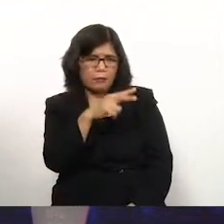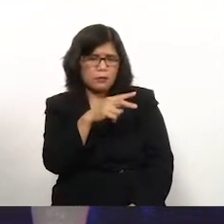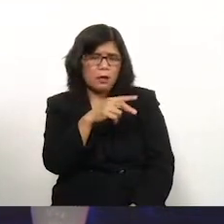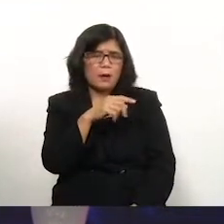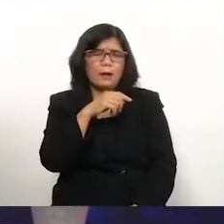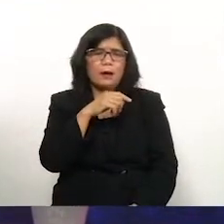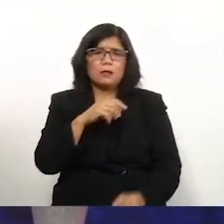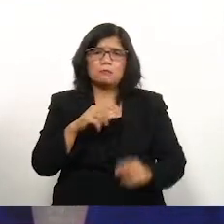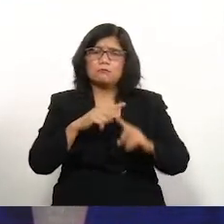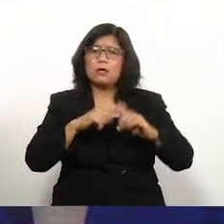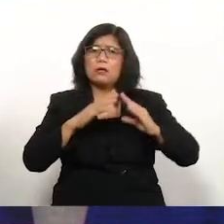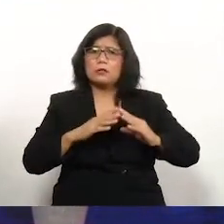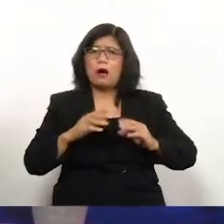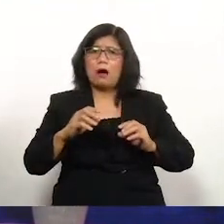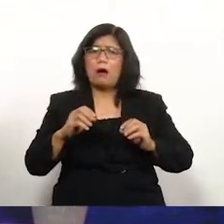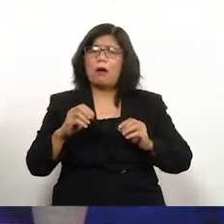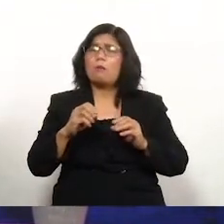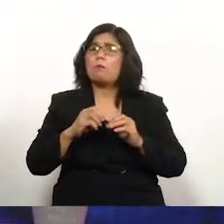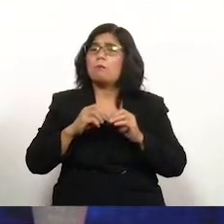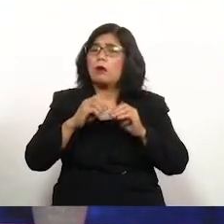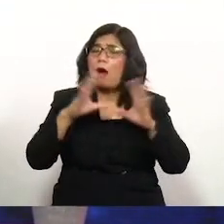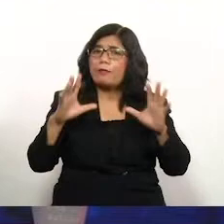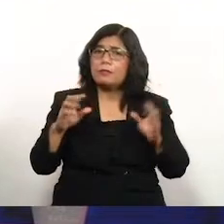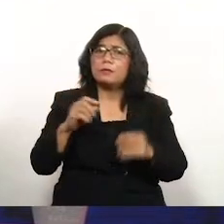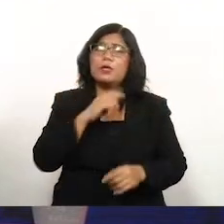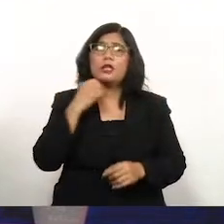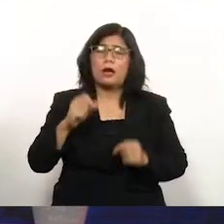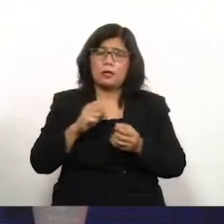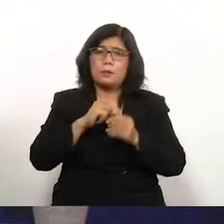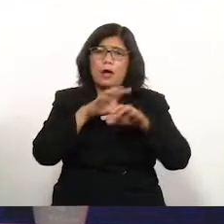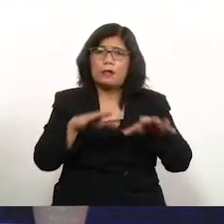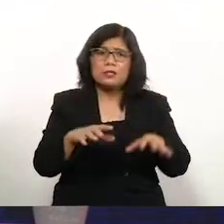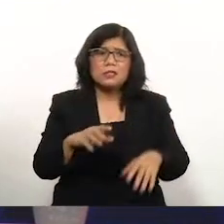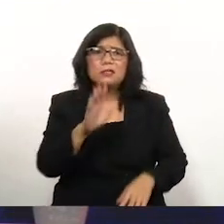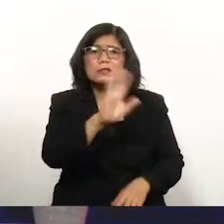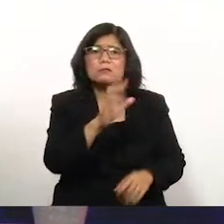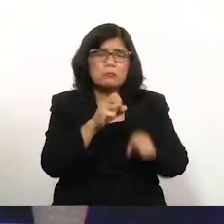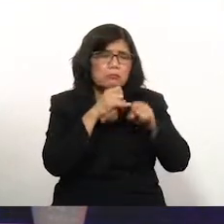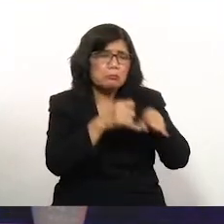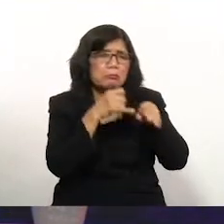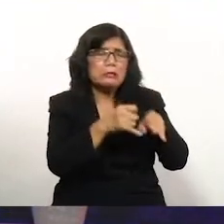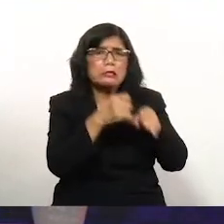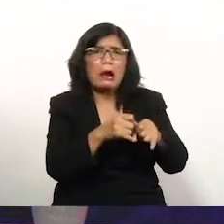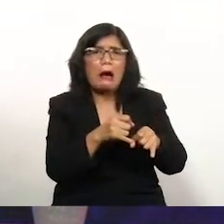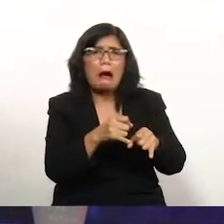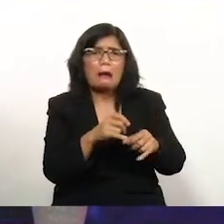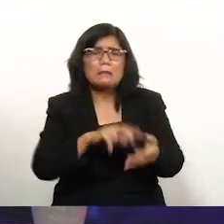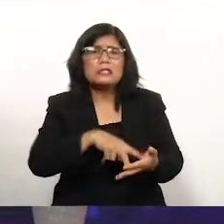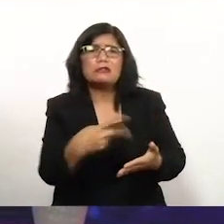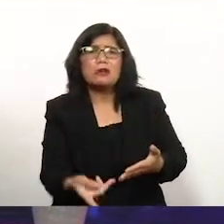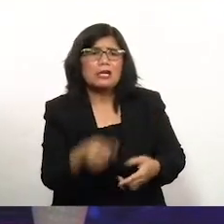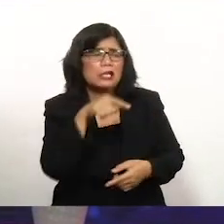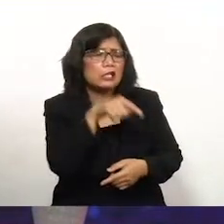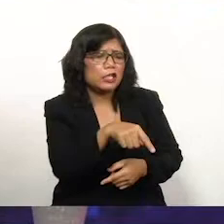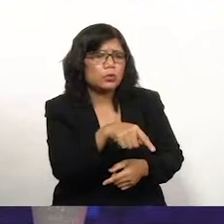kalian pendeta diberkati setiap kalian pengusaha kaya larut minyak sudah untuk mengkritik menyerang dan kemudian menjatuhkan saya